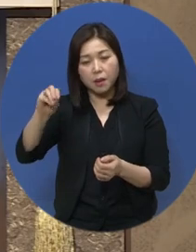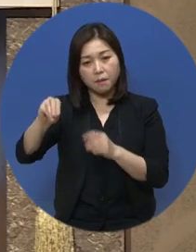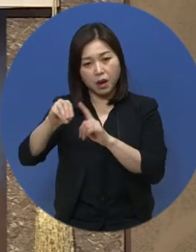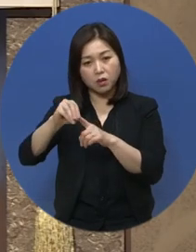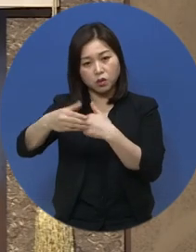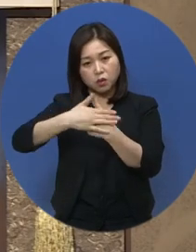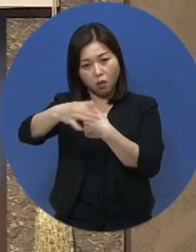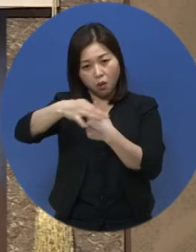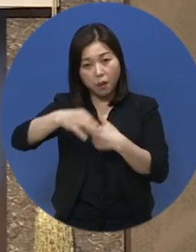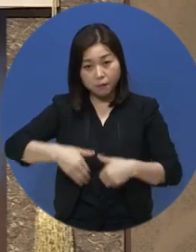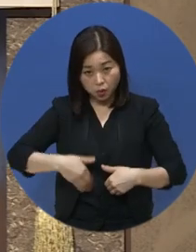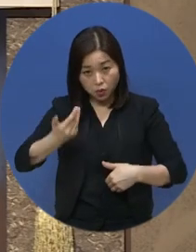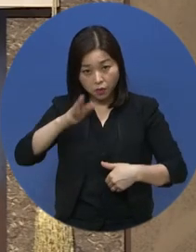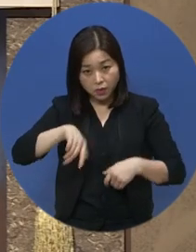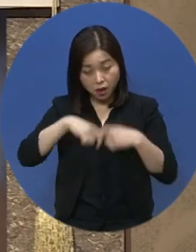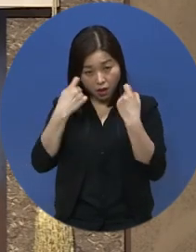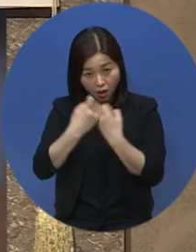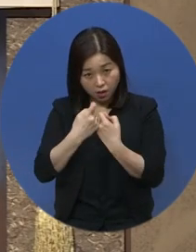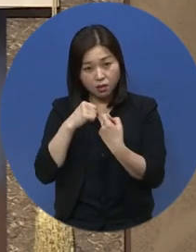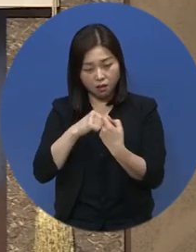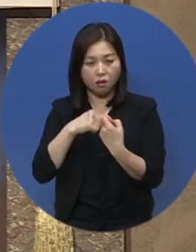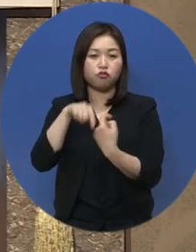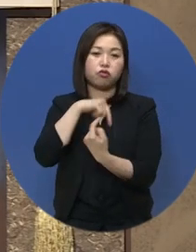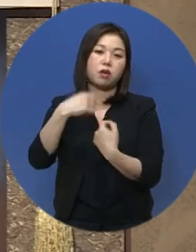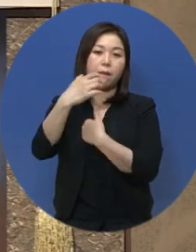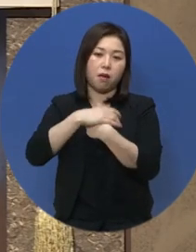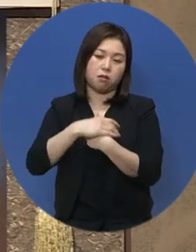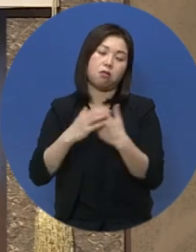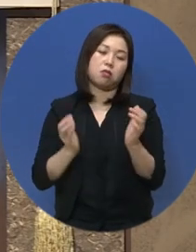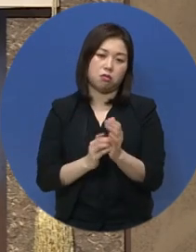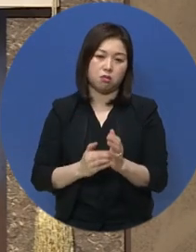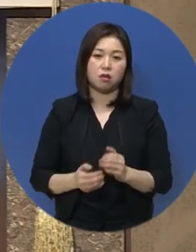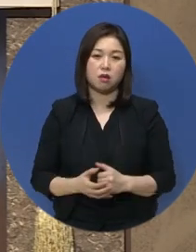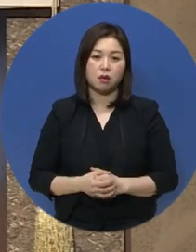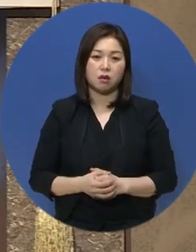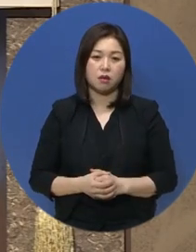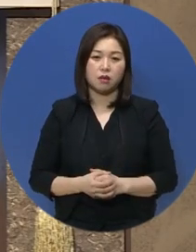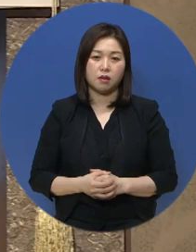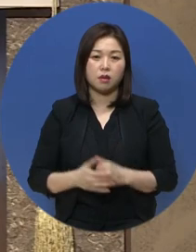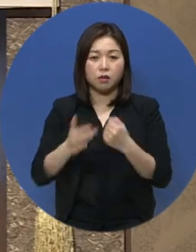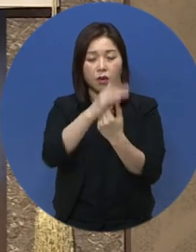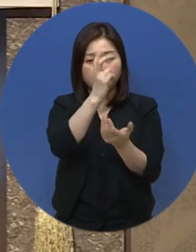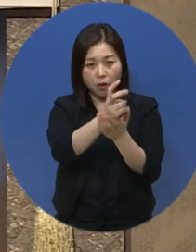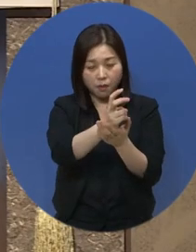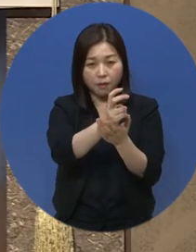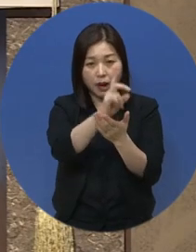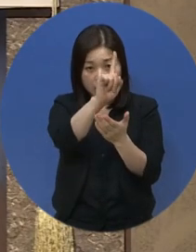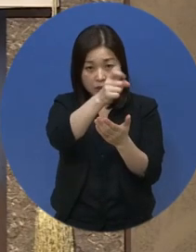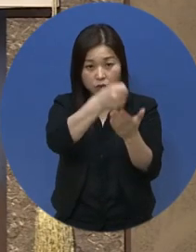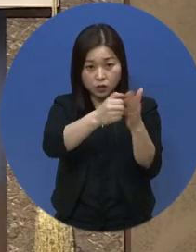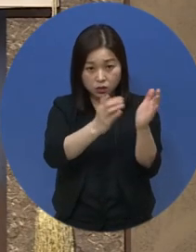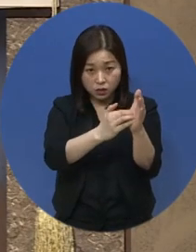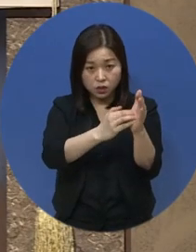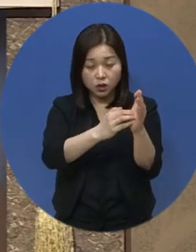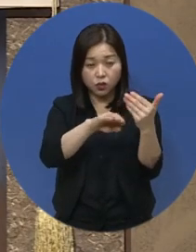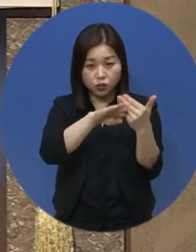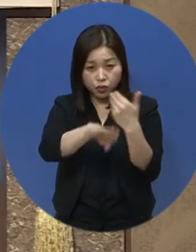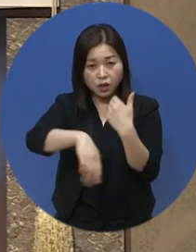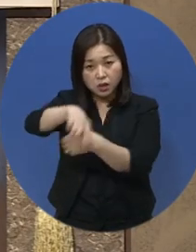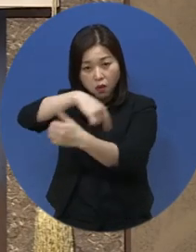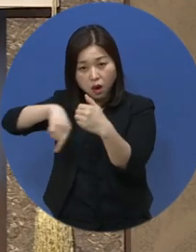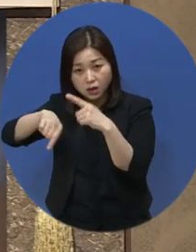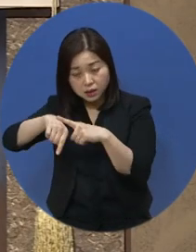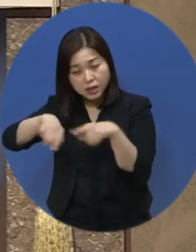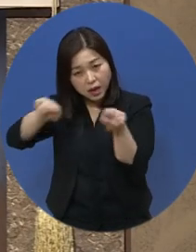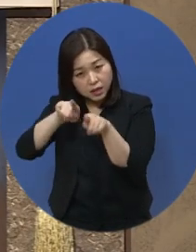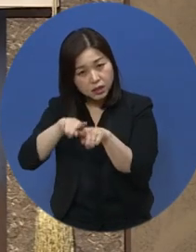이제 민간에 다 전가가 된 상황이 된 거죠. 그래서 이런 부분들은 법이 하나 만들어지면 네. 그 주변의 부대 상황들을